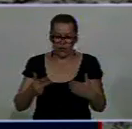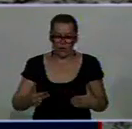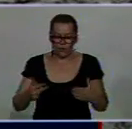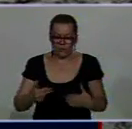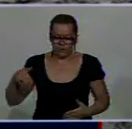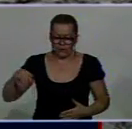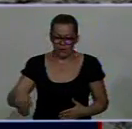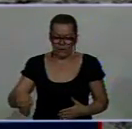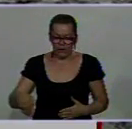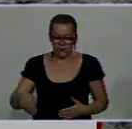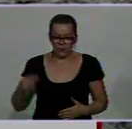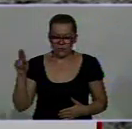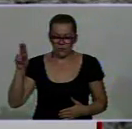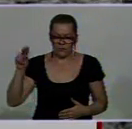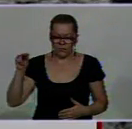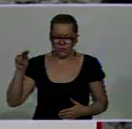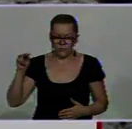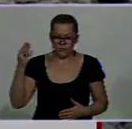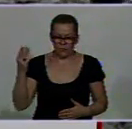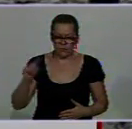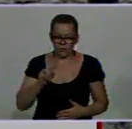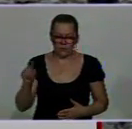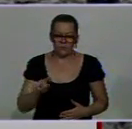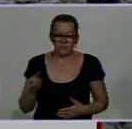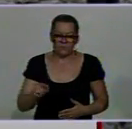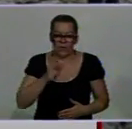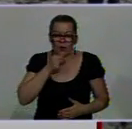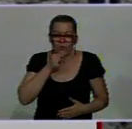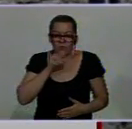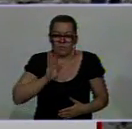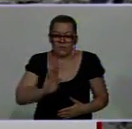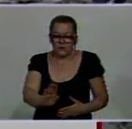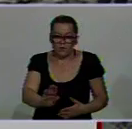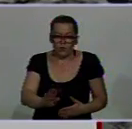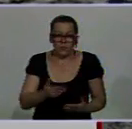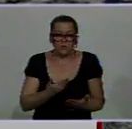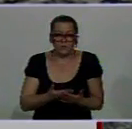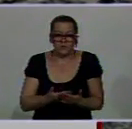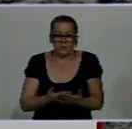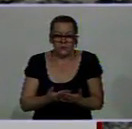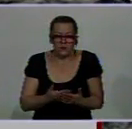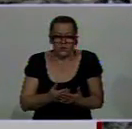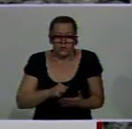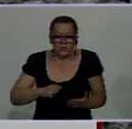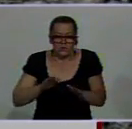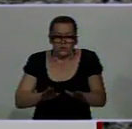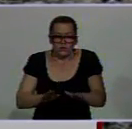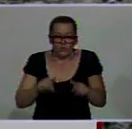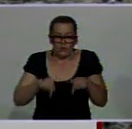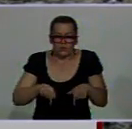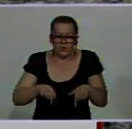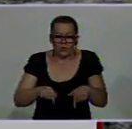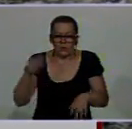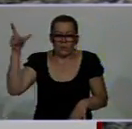în 24 de ore. Ce se va întâmpla? Unde se va ajunge? Ce siguranță încercați să le oferiți oamenilor